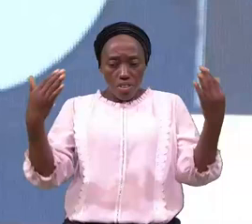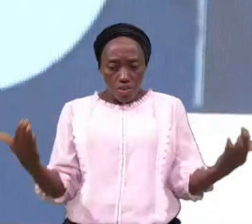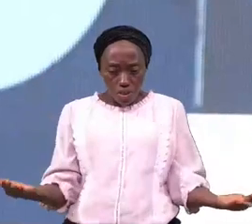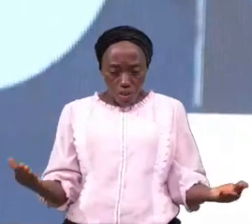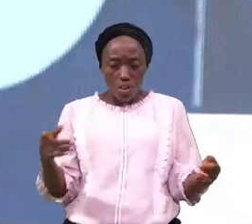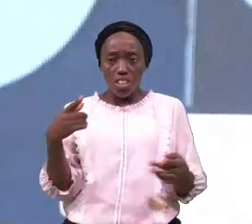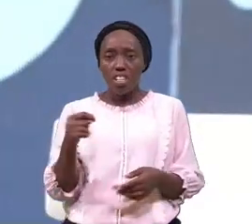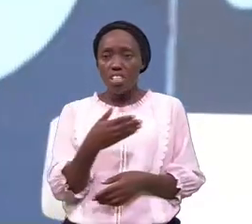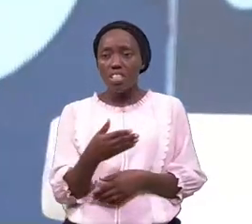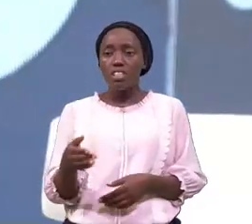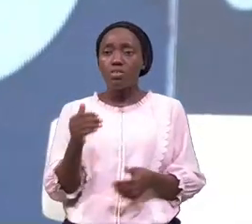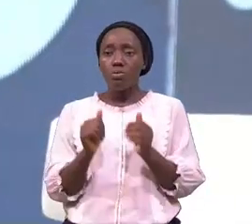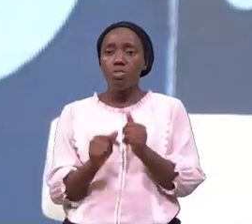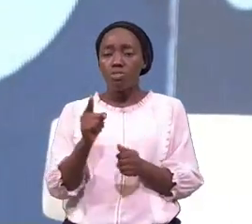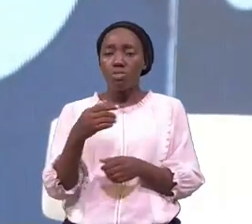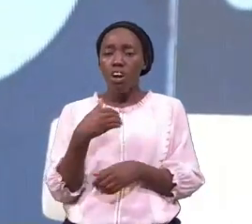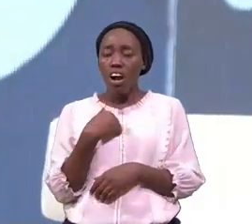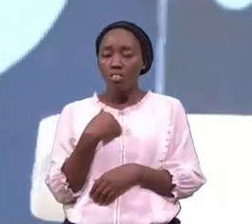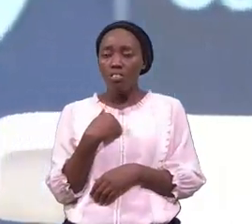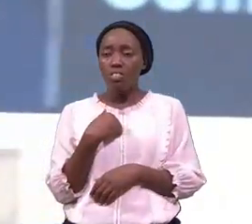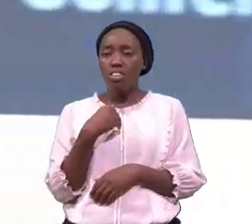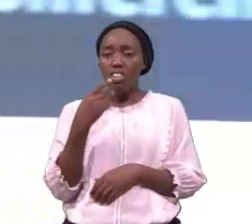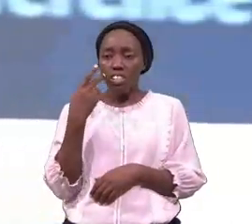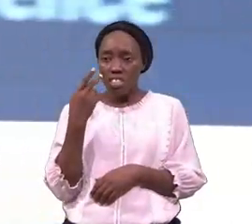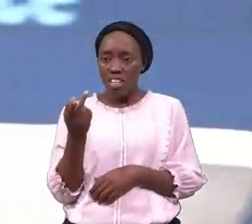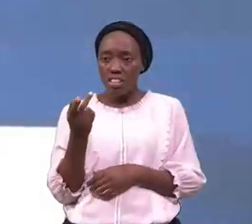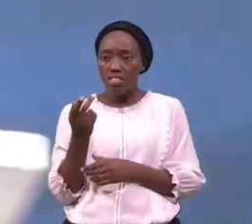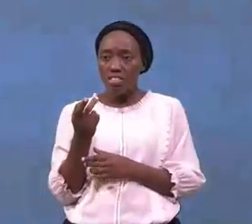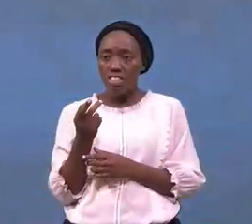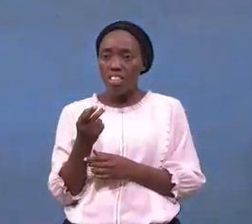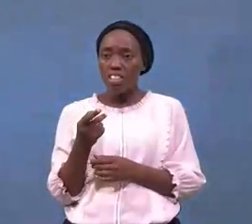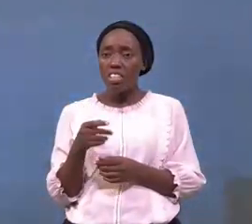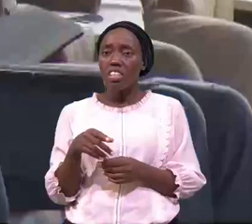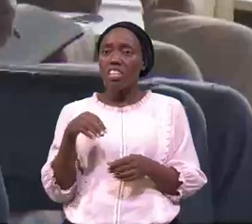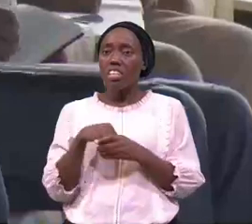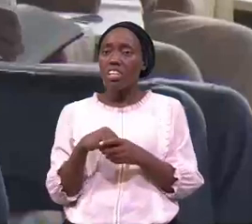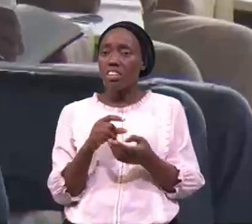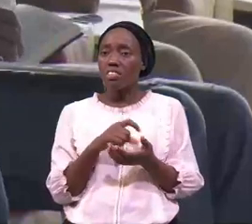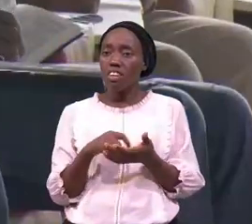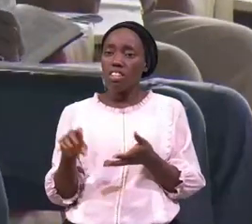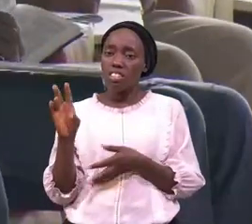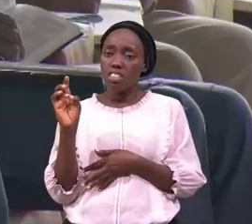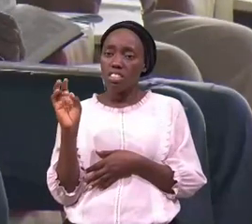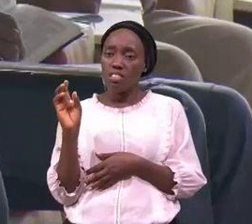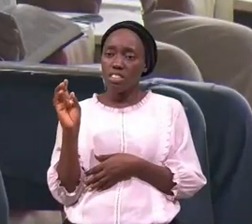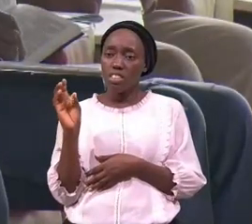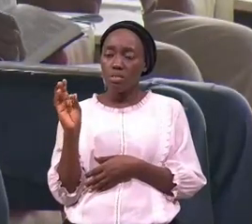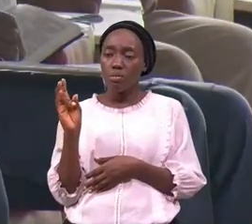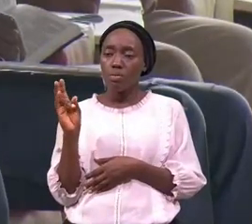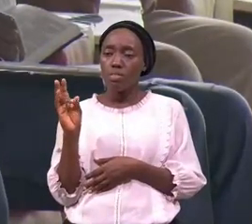Et non seulement te rappeler, mais te révéler les choses pour lesquelles il t'apparaîtra. Verset 17.